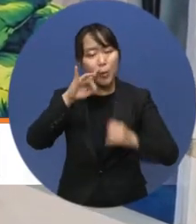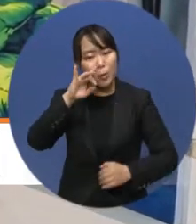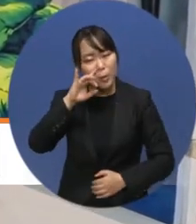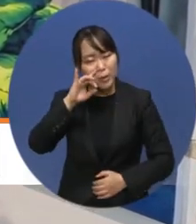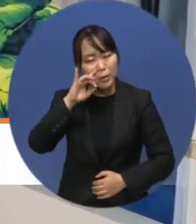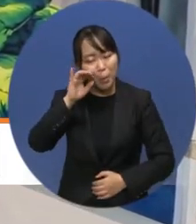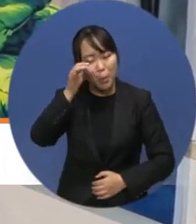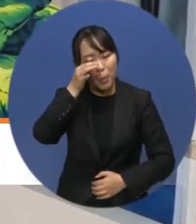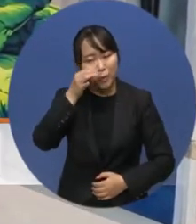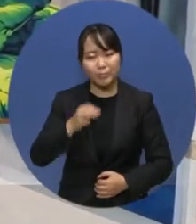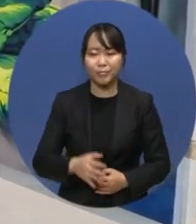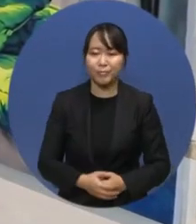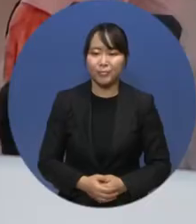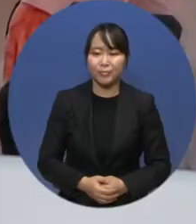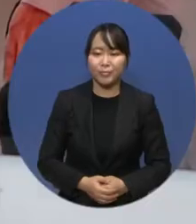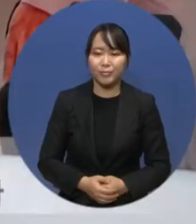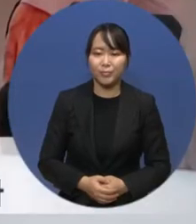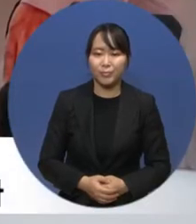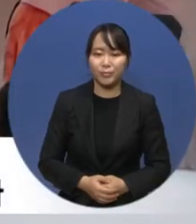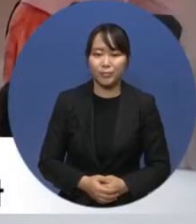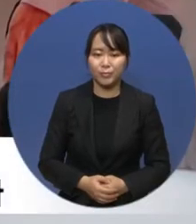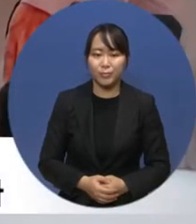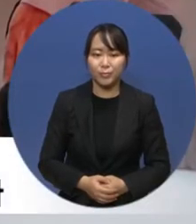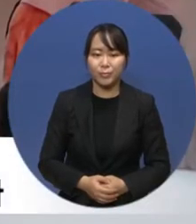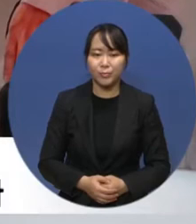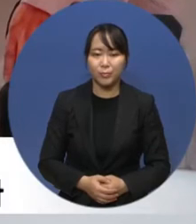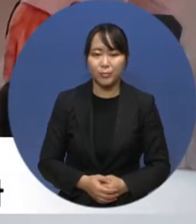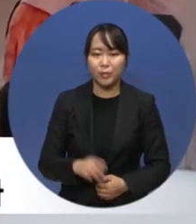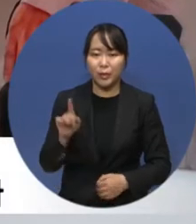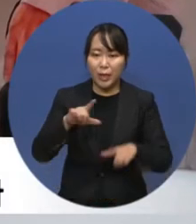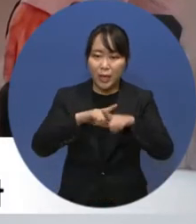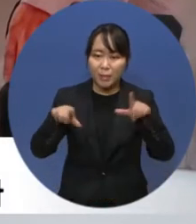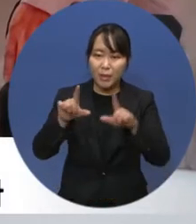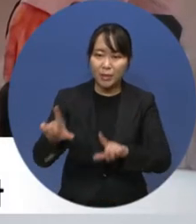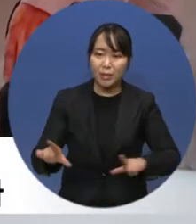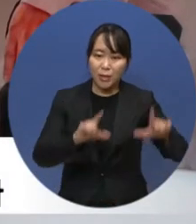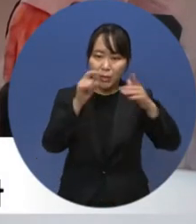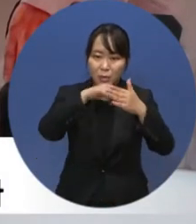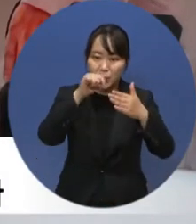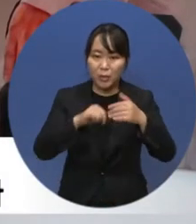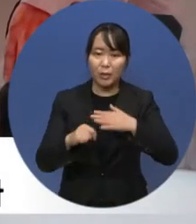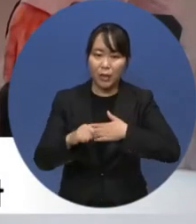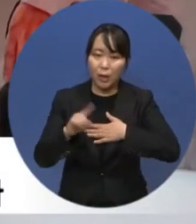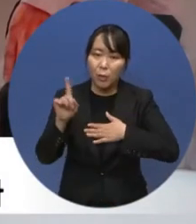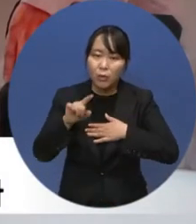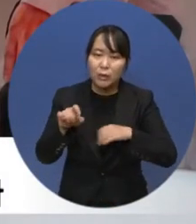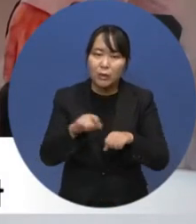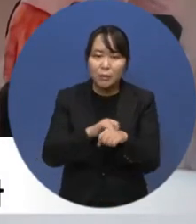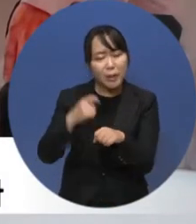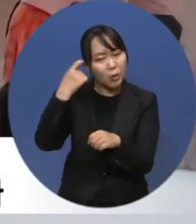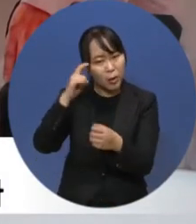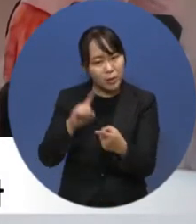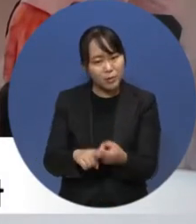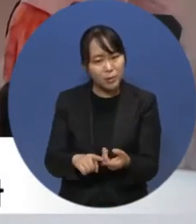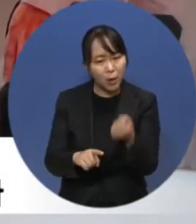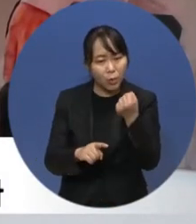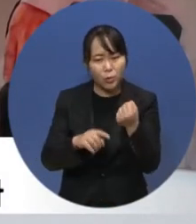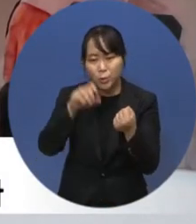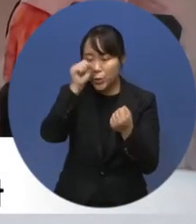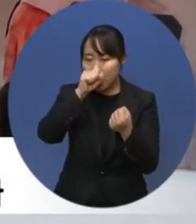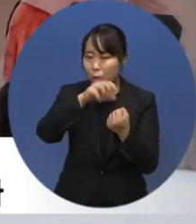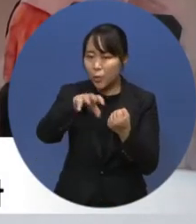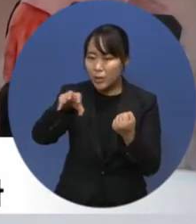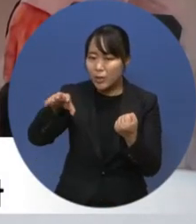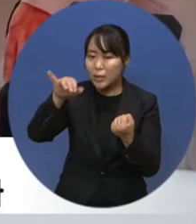호기심을 자극합니다. 어떤 평범한 일상 속에서 자신이 특별히 관심이 가고 좋아하는